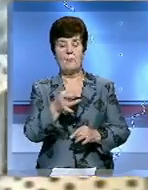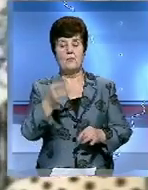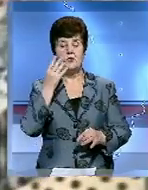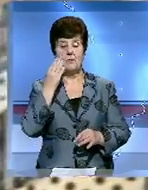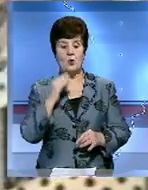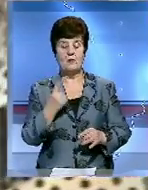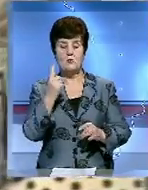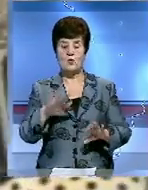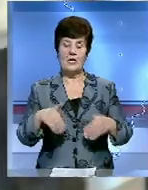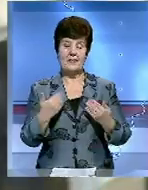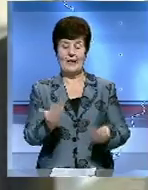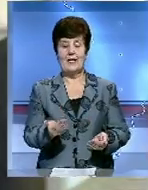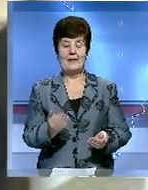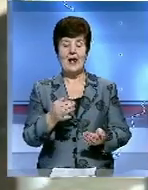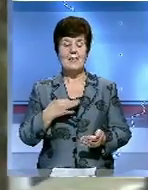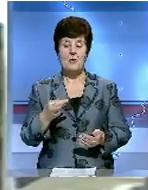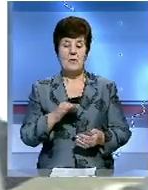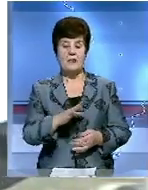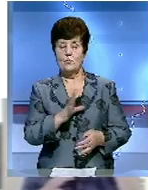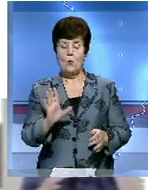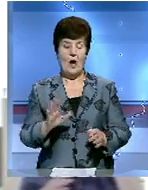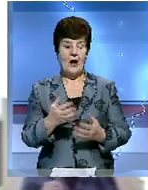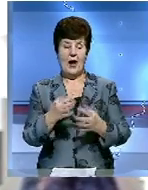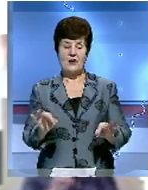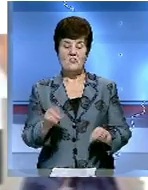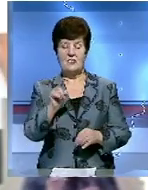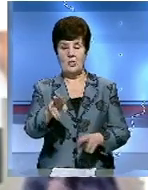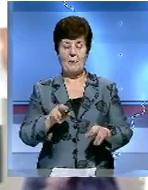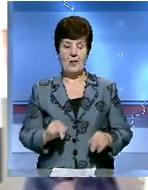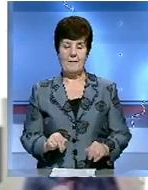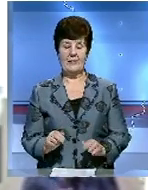candidat independent nu a acces în Parlament.